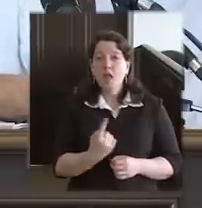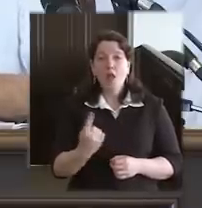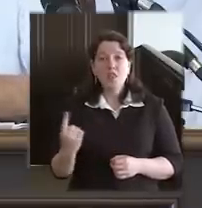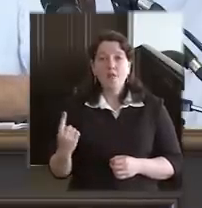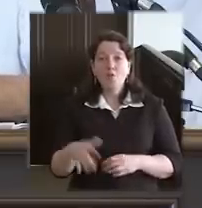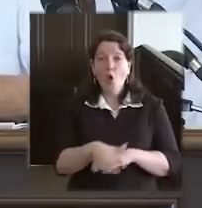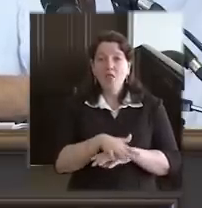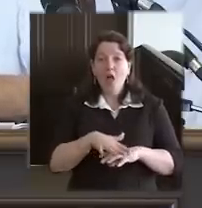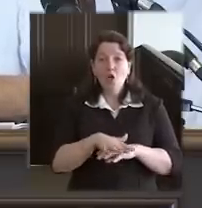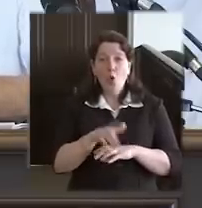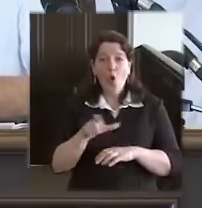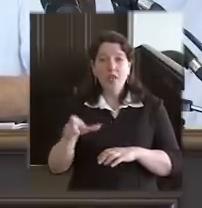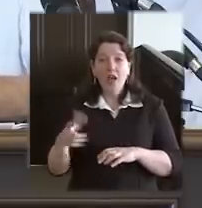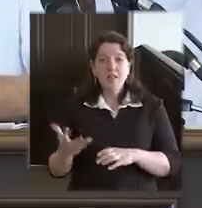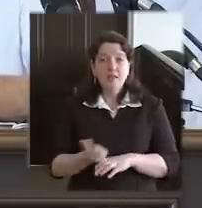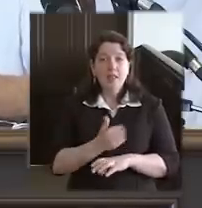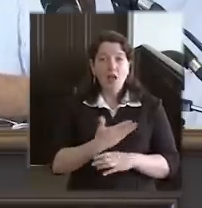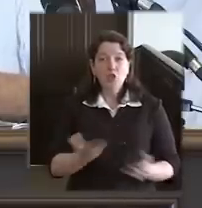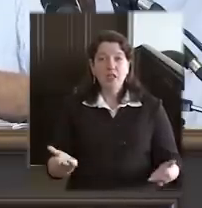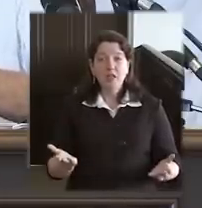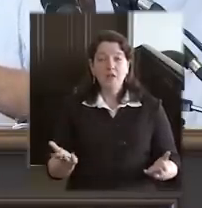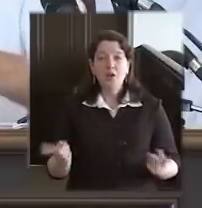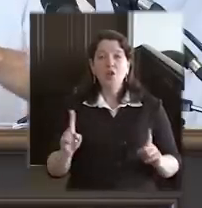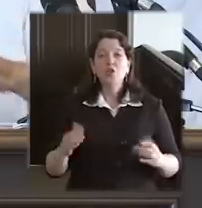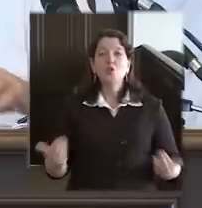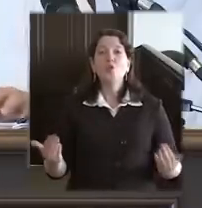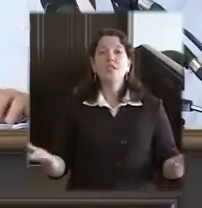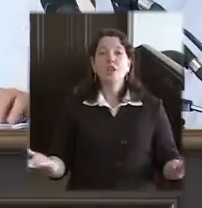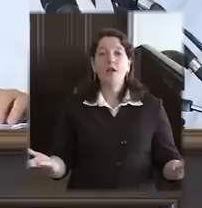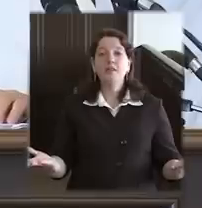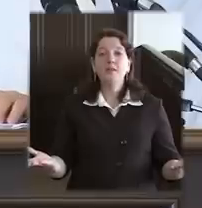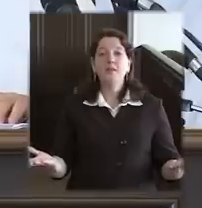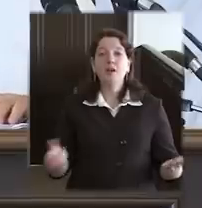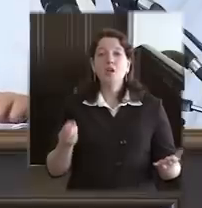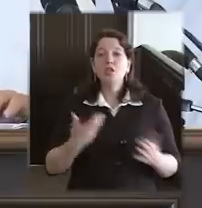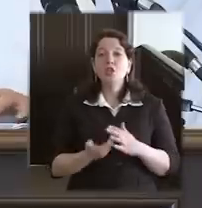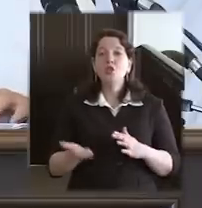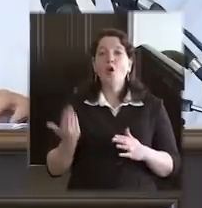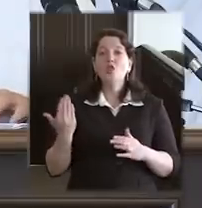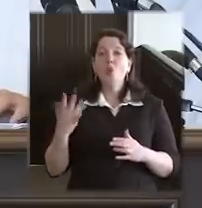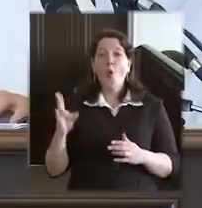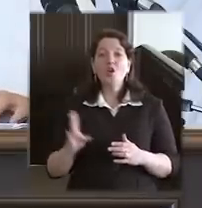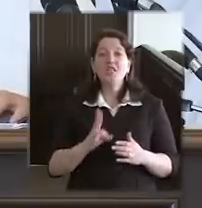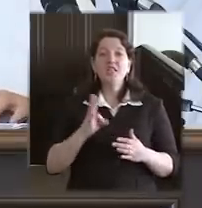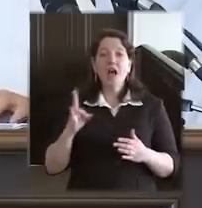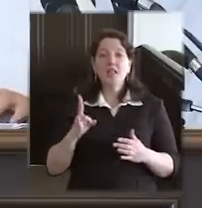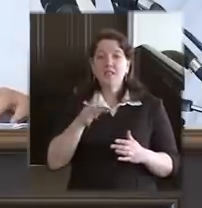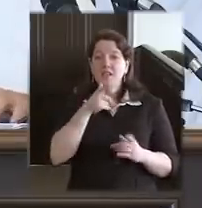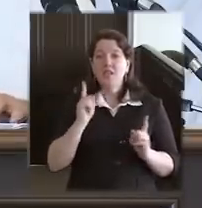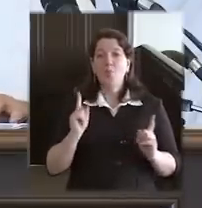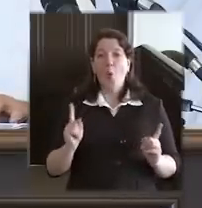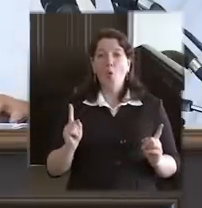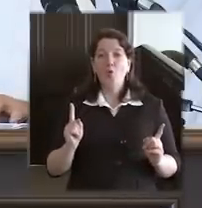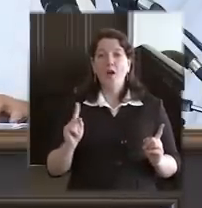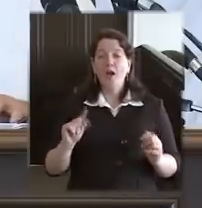Ни одного народа не нашли. Но что там сейчас? Еще в дохристианскую даже